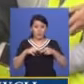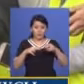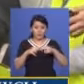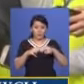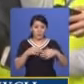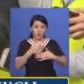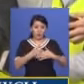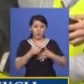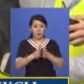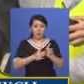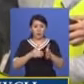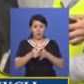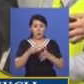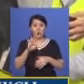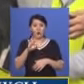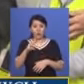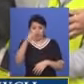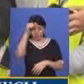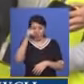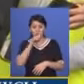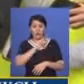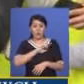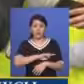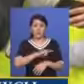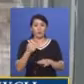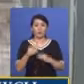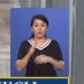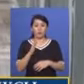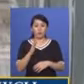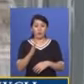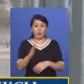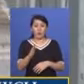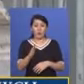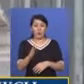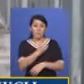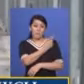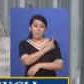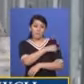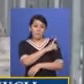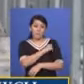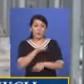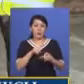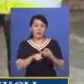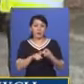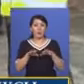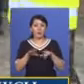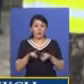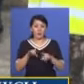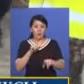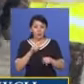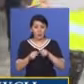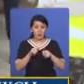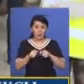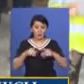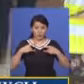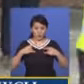әрлеу жұмыстарына көштік. Қазан айының соңында нысандағы жұмыстарды аяқтаймыз. Модульді инфекциялық аурухана компьютерлік томограф рентген